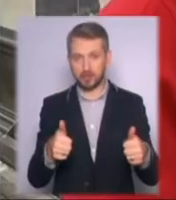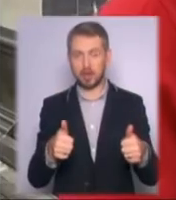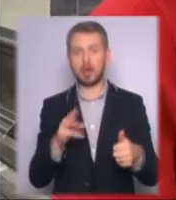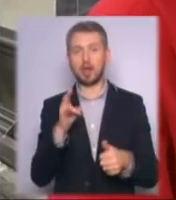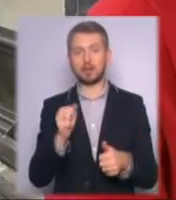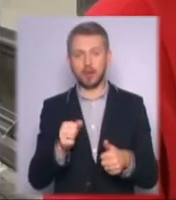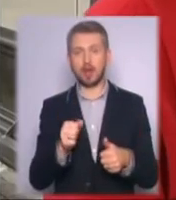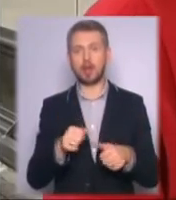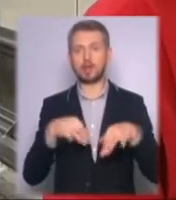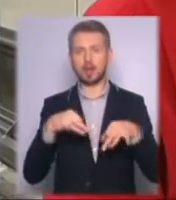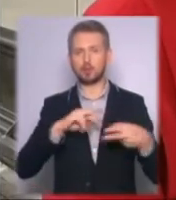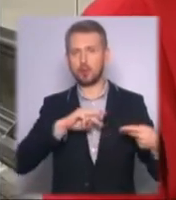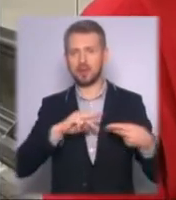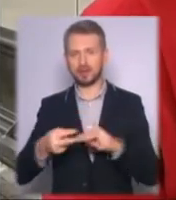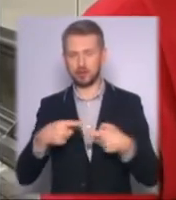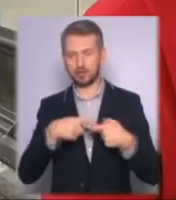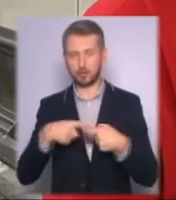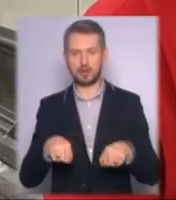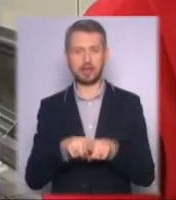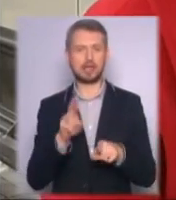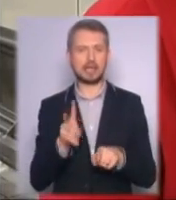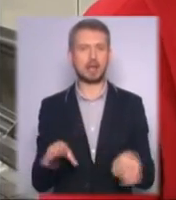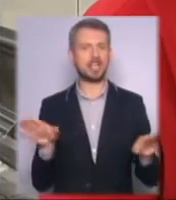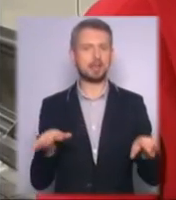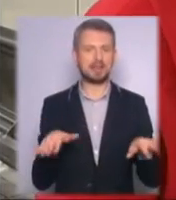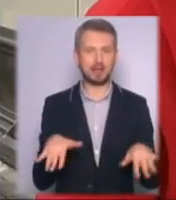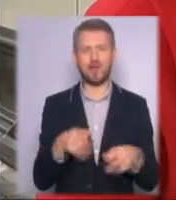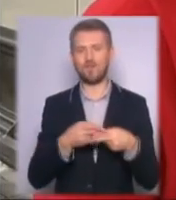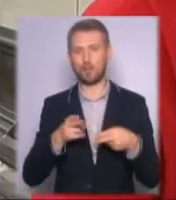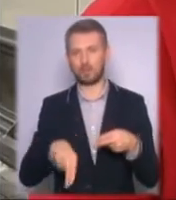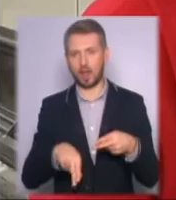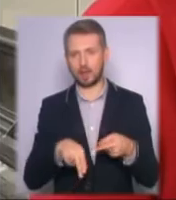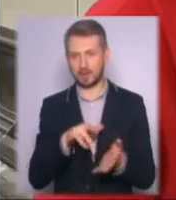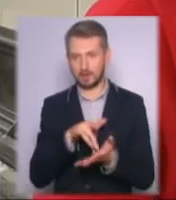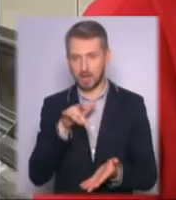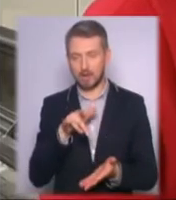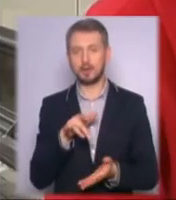на транспортно-пересадочних вузлах. Це такі як Либідська, вокзал,